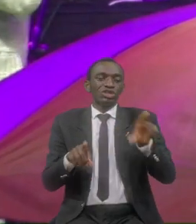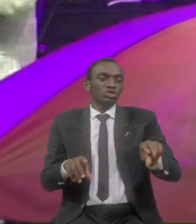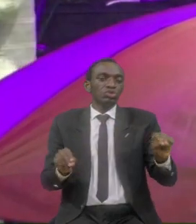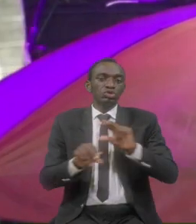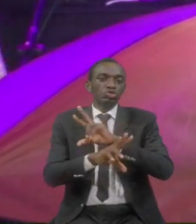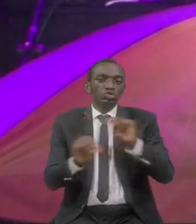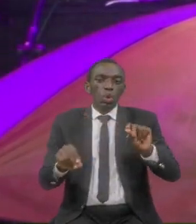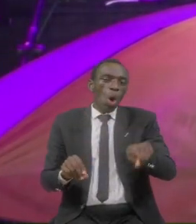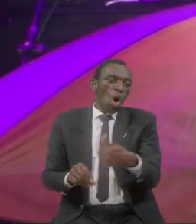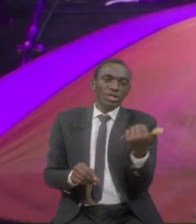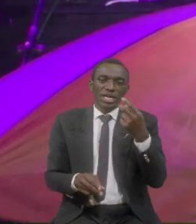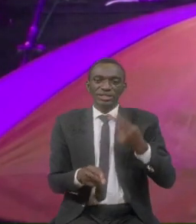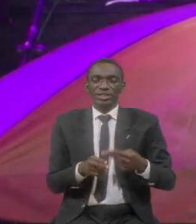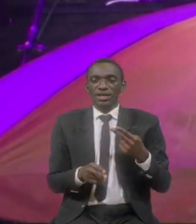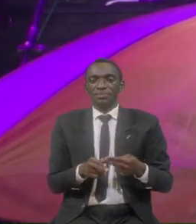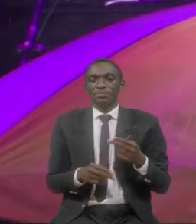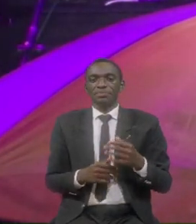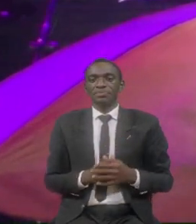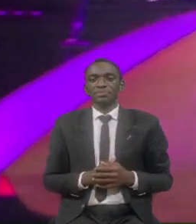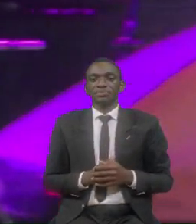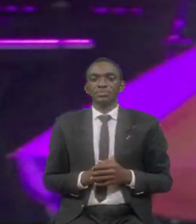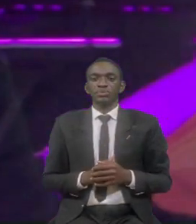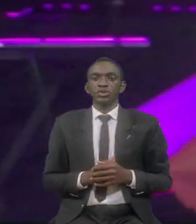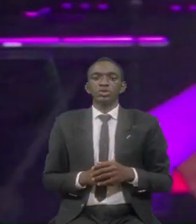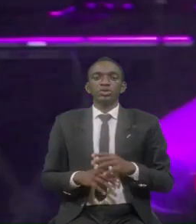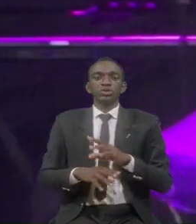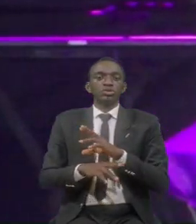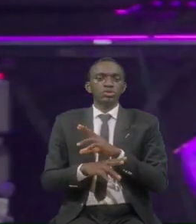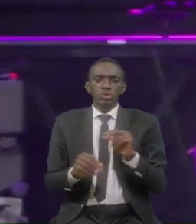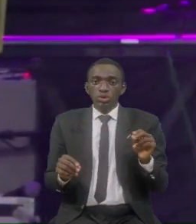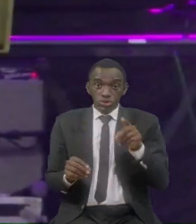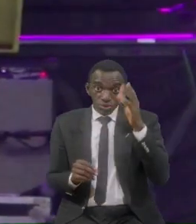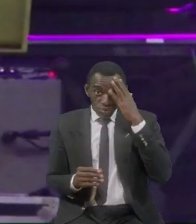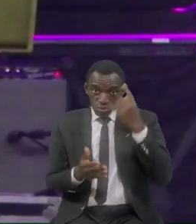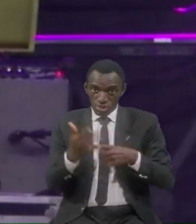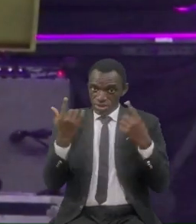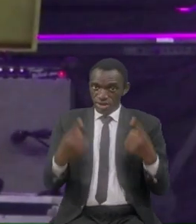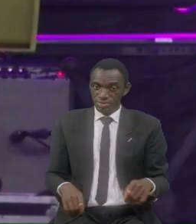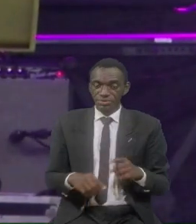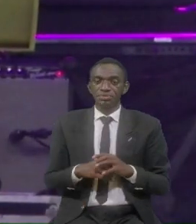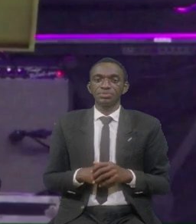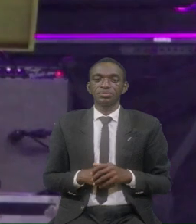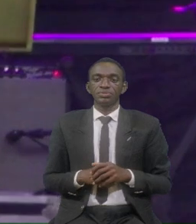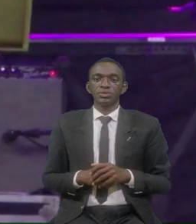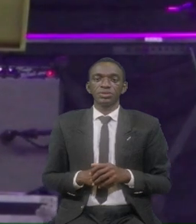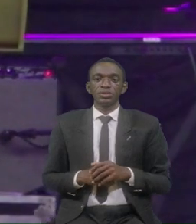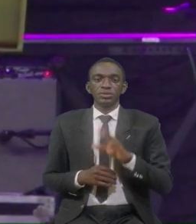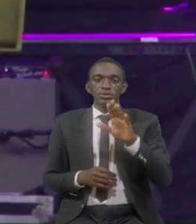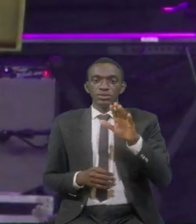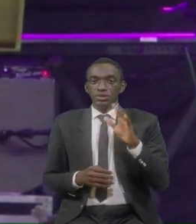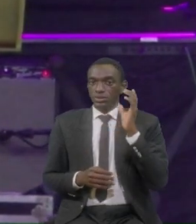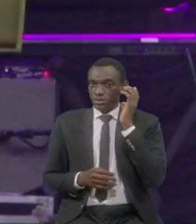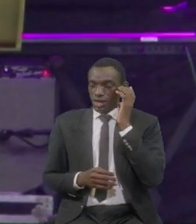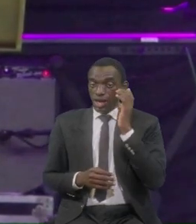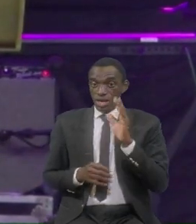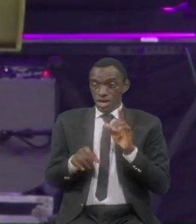Nga walay susama nga pangalan. You know what has happened? Kabalutaon sa nahitabo. As people come to this